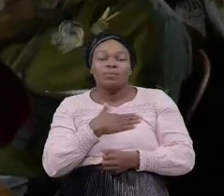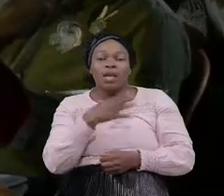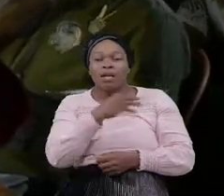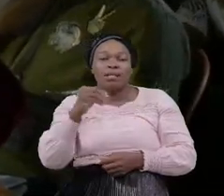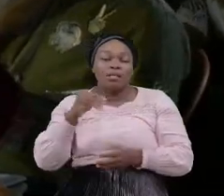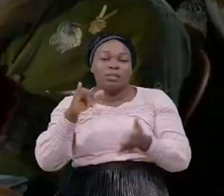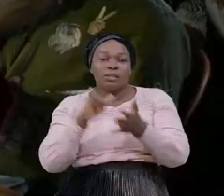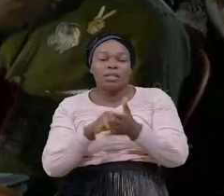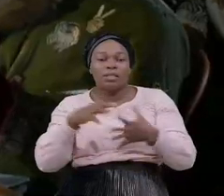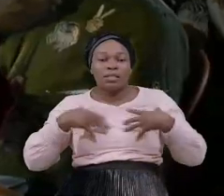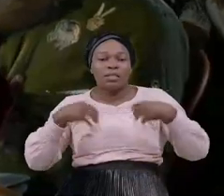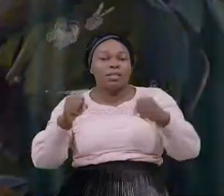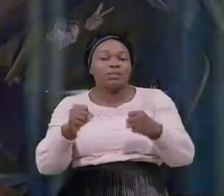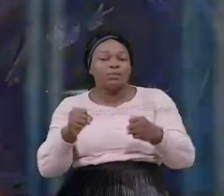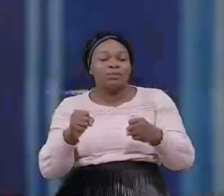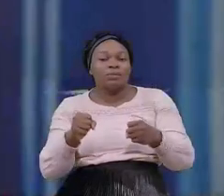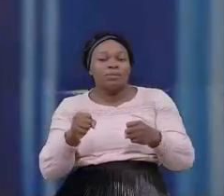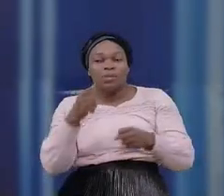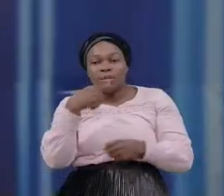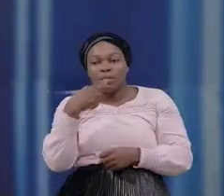La guérison va-t-elle dire non?